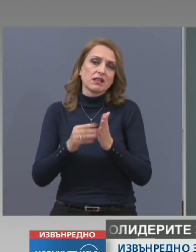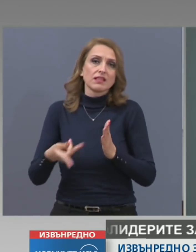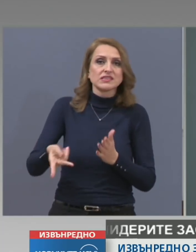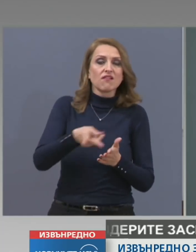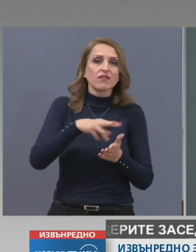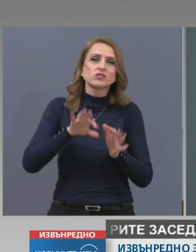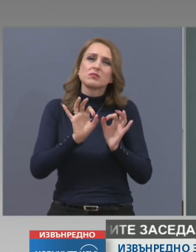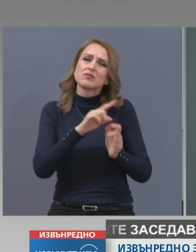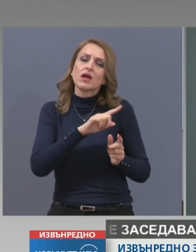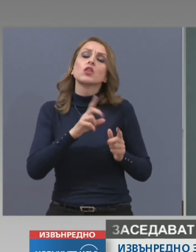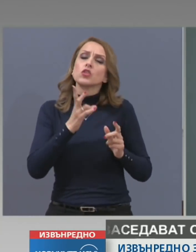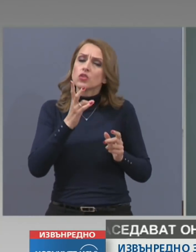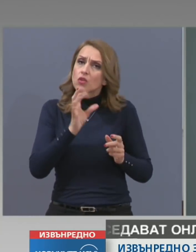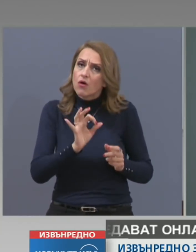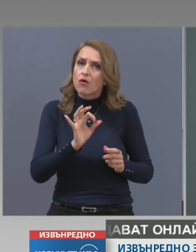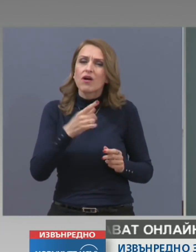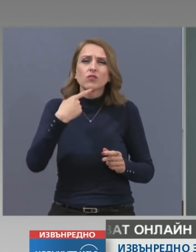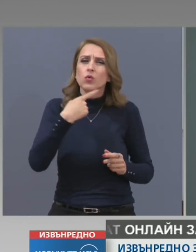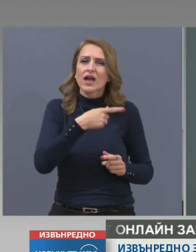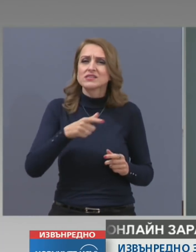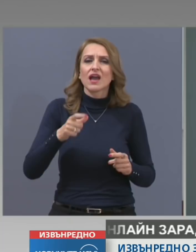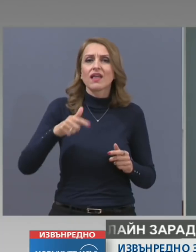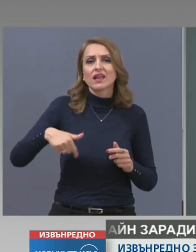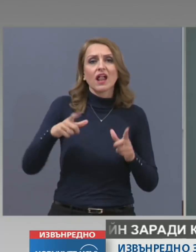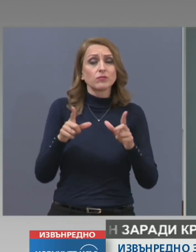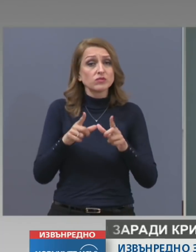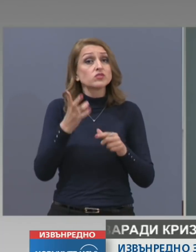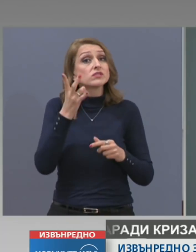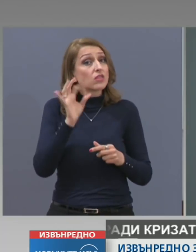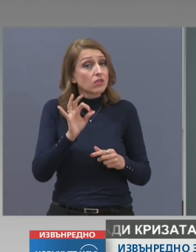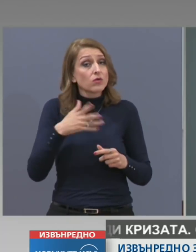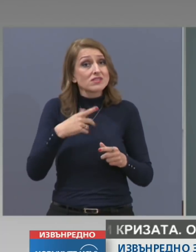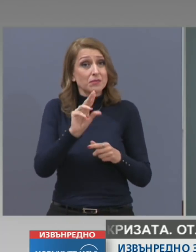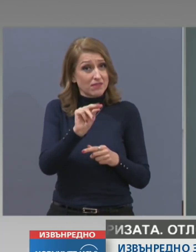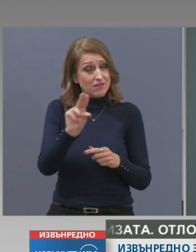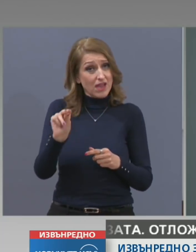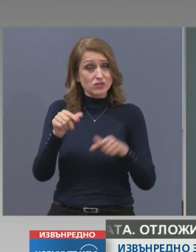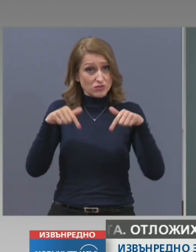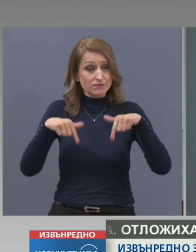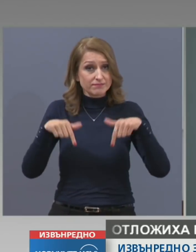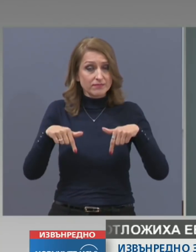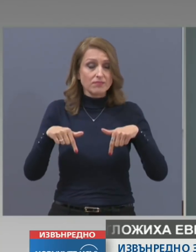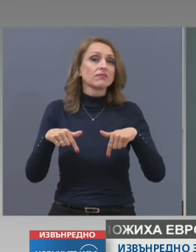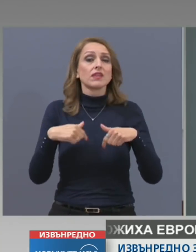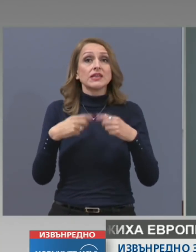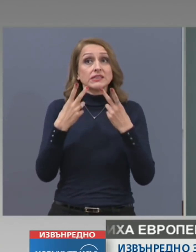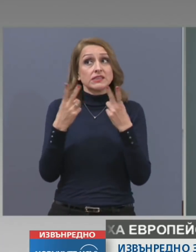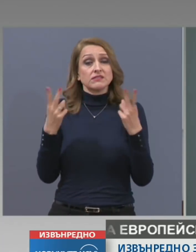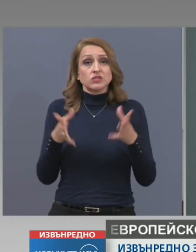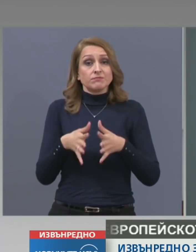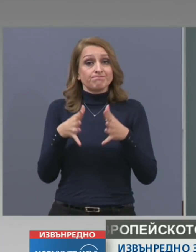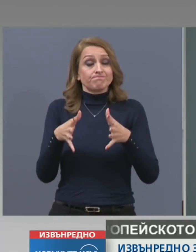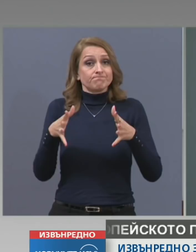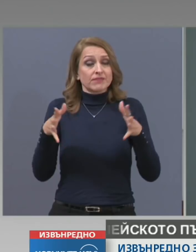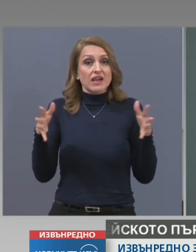генерал Мутафчийски, но искам да ви запозная, че в днешния ден растат случаите